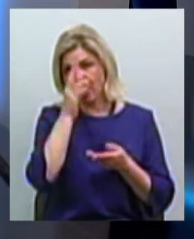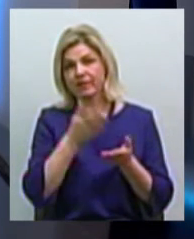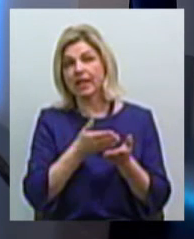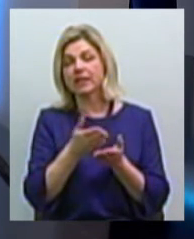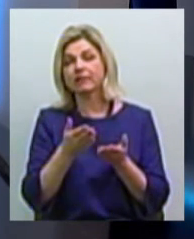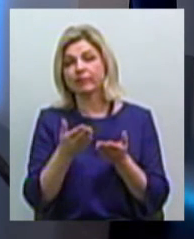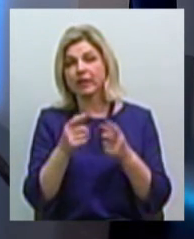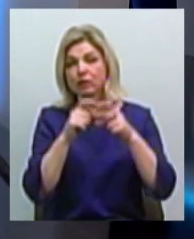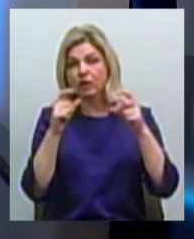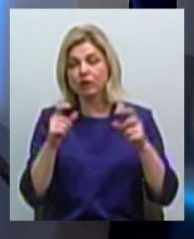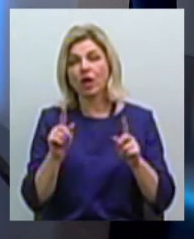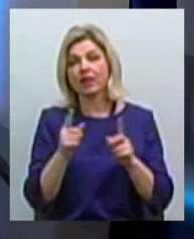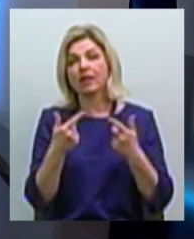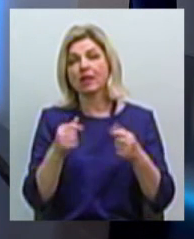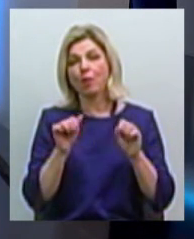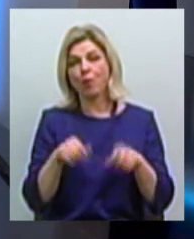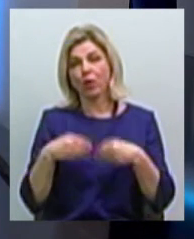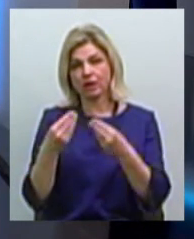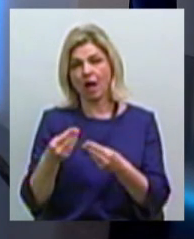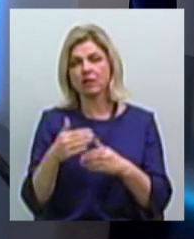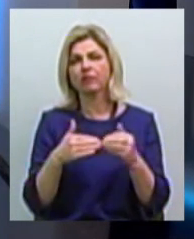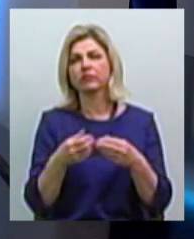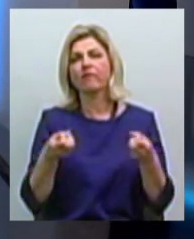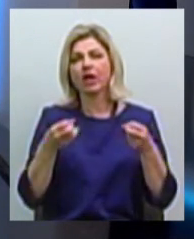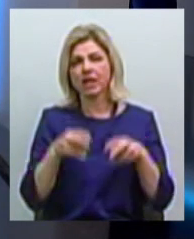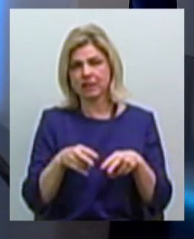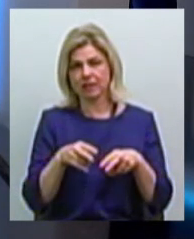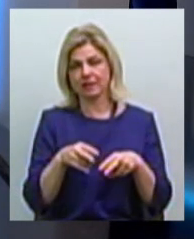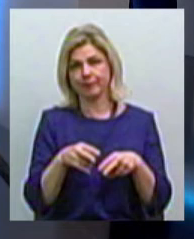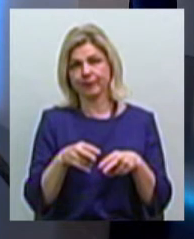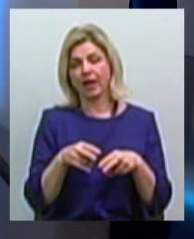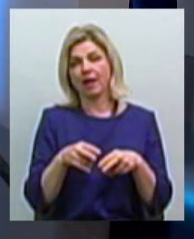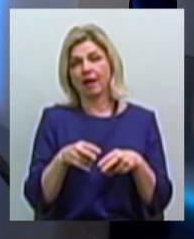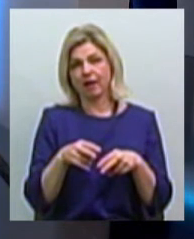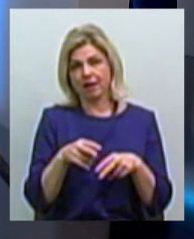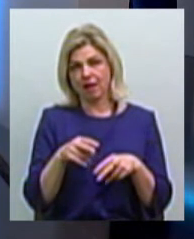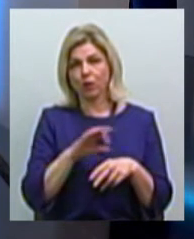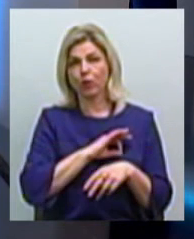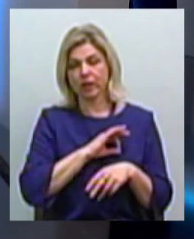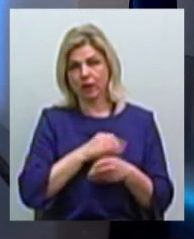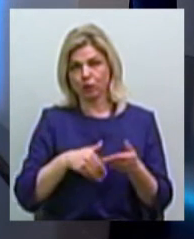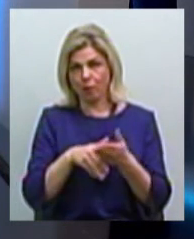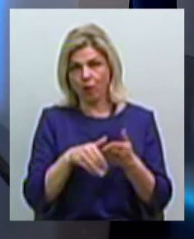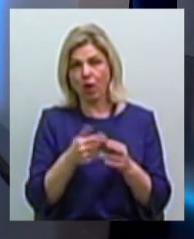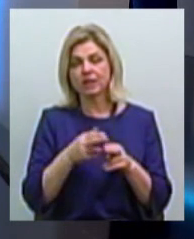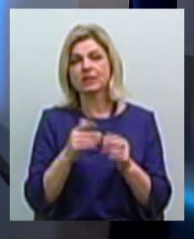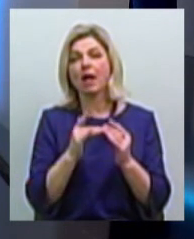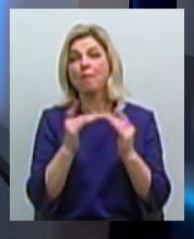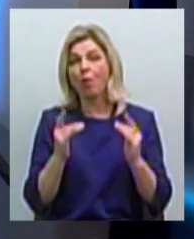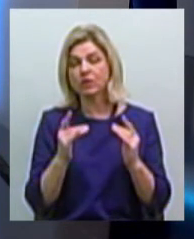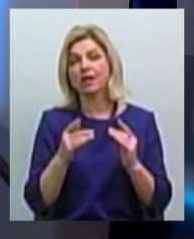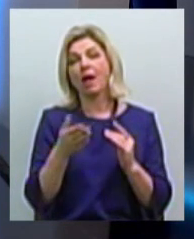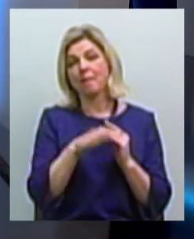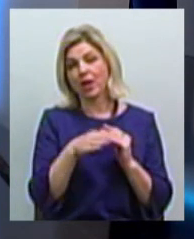їм кваліфіковану правову допомогу. Тобто це той місточок, який з'єднує громаду, мешканців міста і